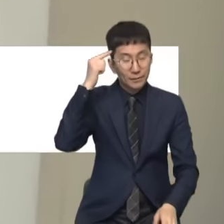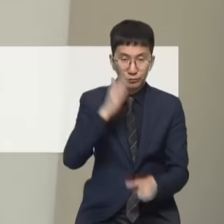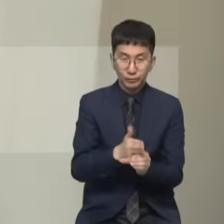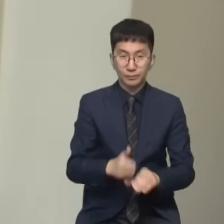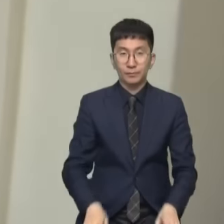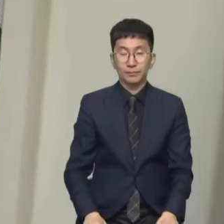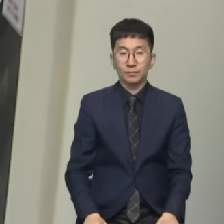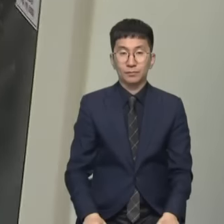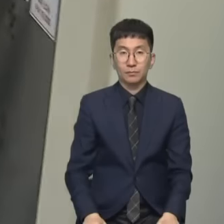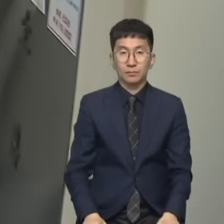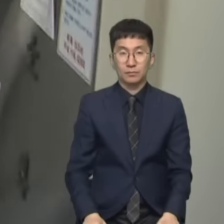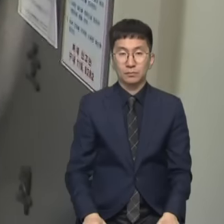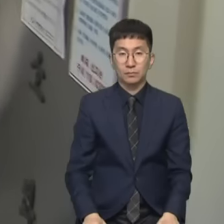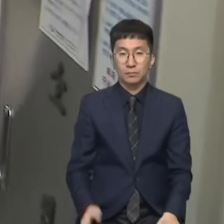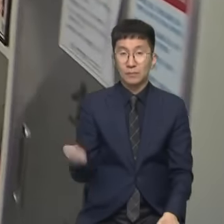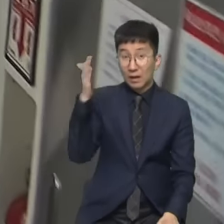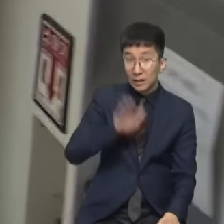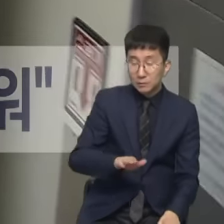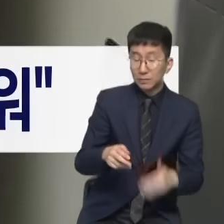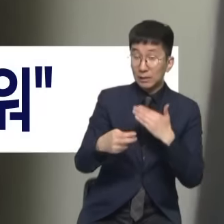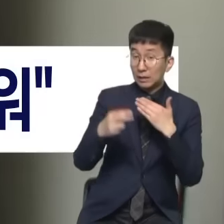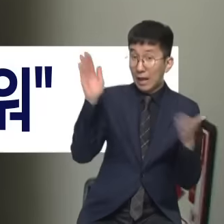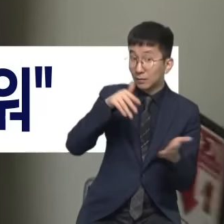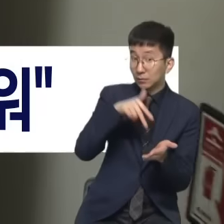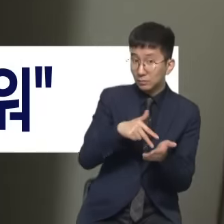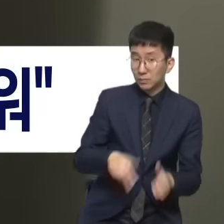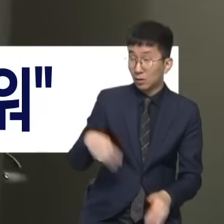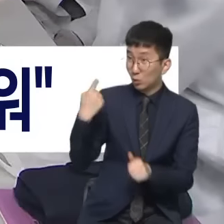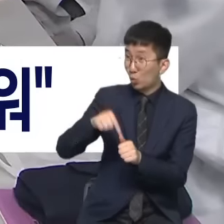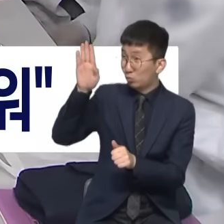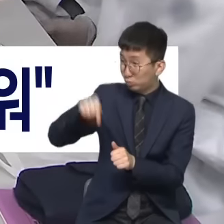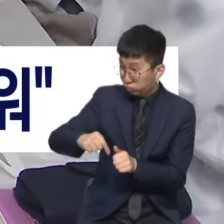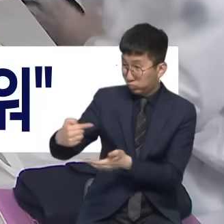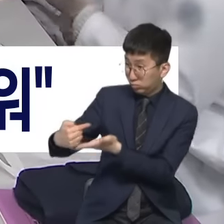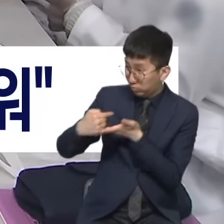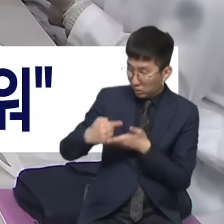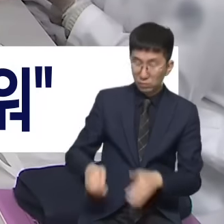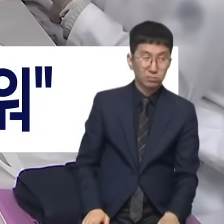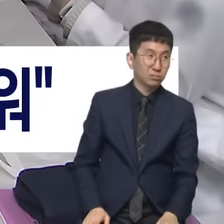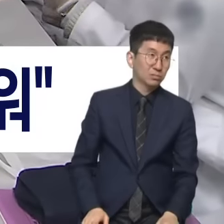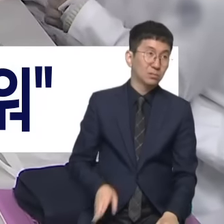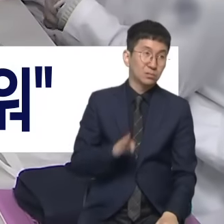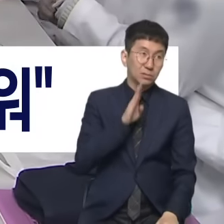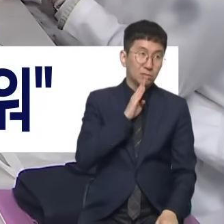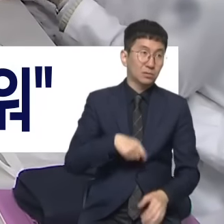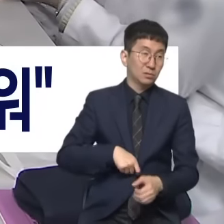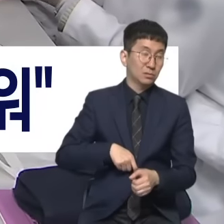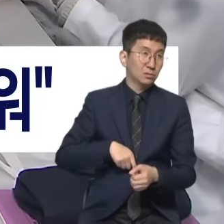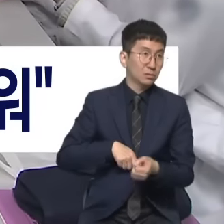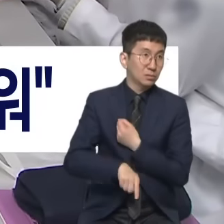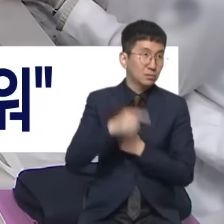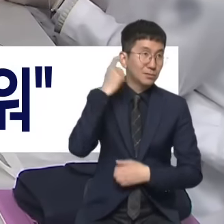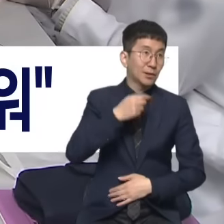합니다. 하지만 의대생들은 교육부 대화 제의가 진실되게 받아들이기 어렵다며